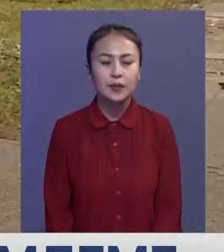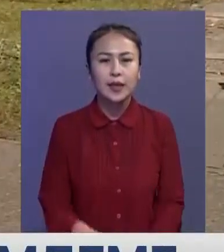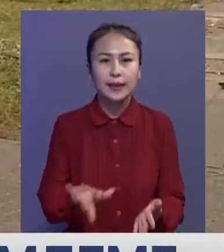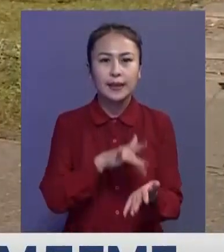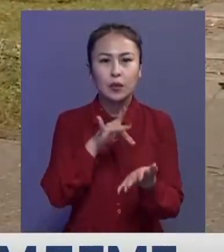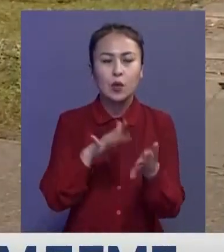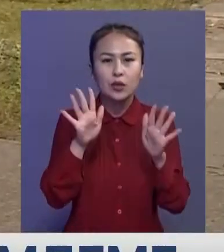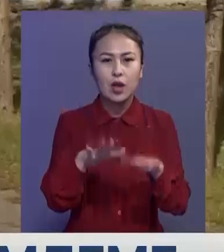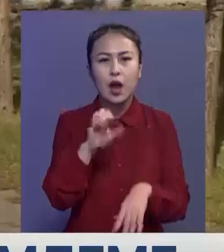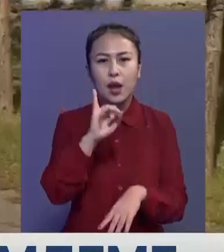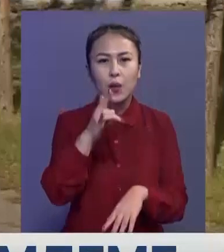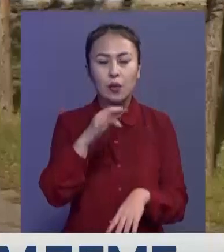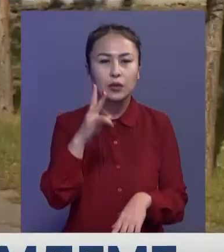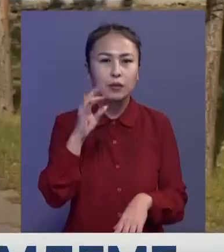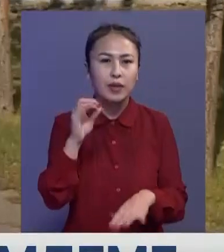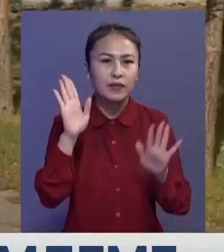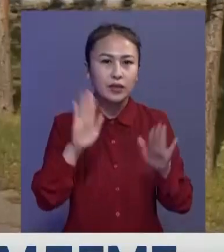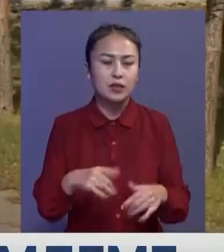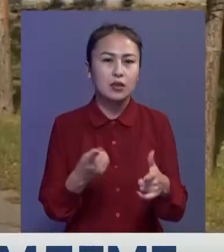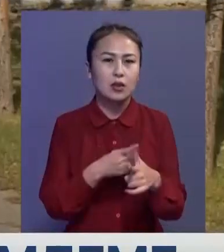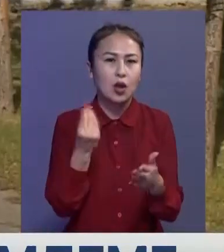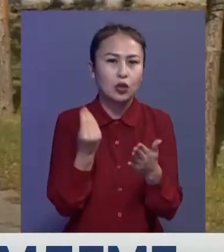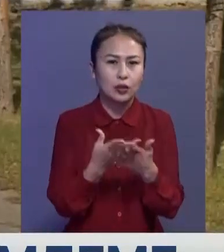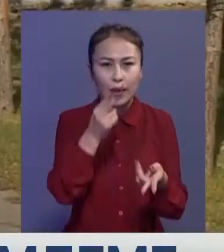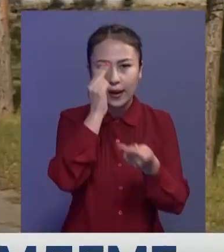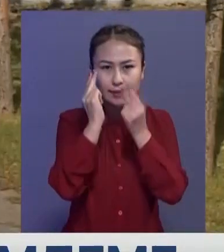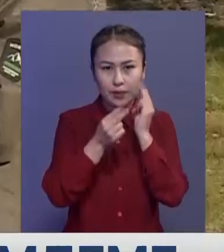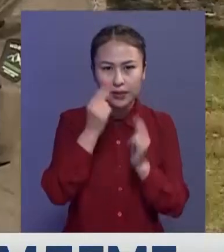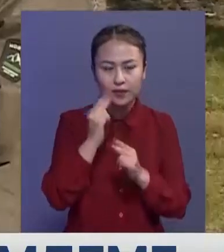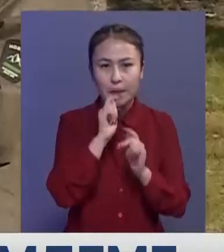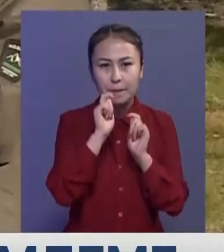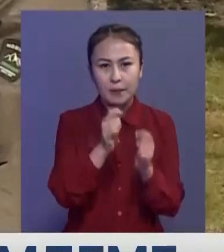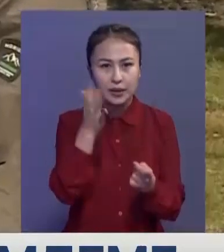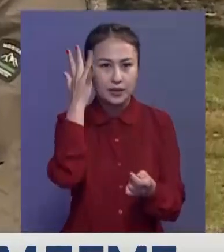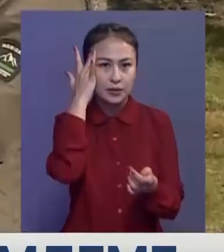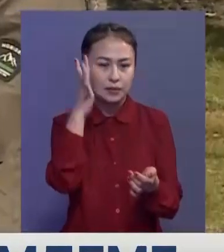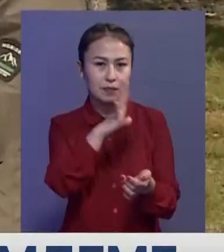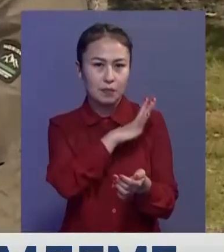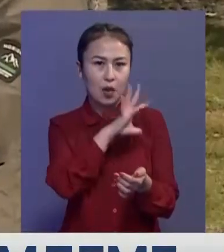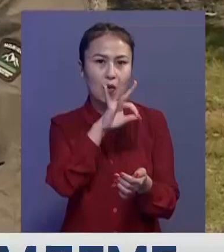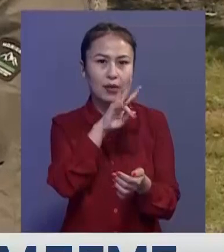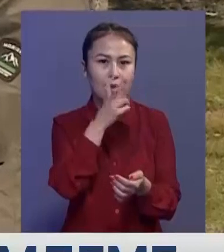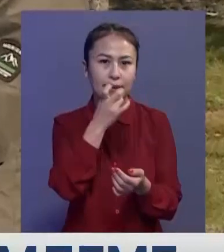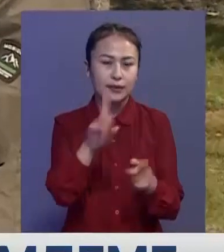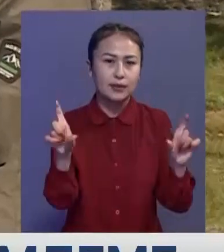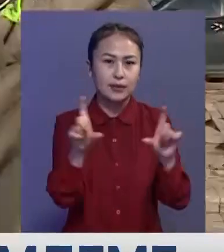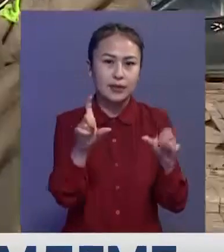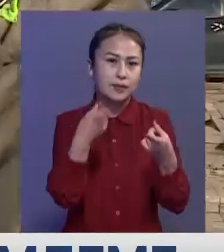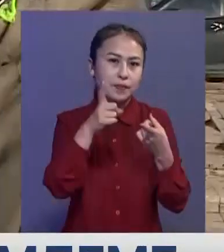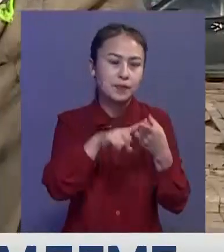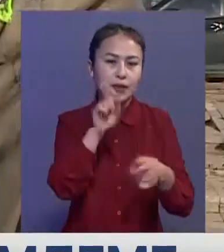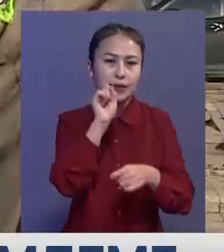Елордалық Айгүл Оралбекова қызының туған күніне қымбат косметикалық бұйым сыйламақ болған. Онлайн дүкен арқылы бұйымға тапсырыс